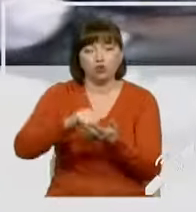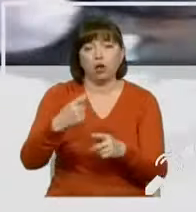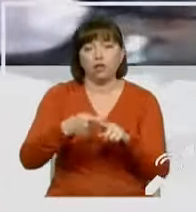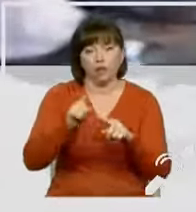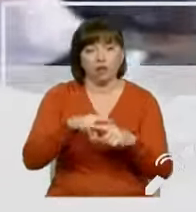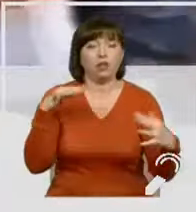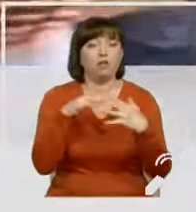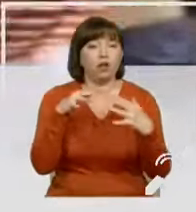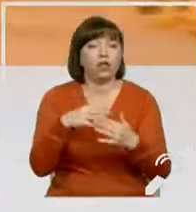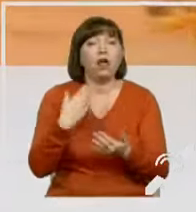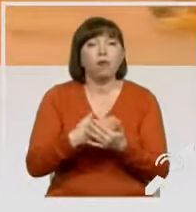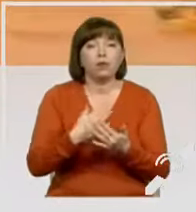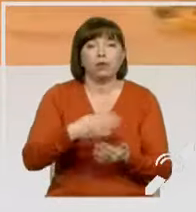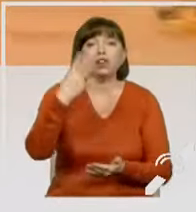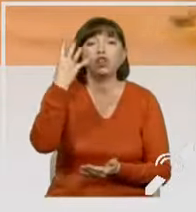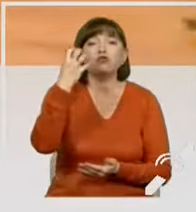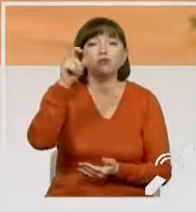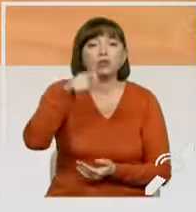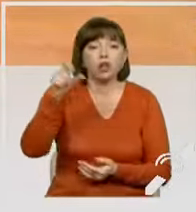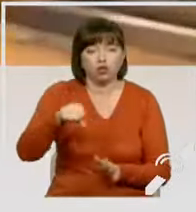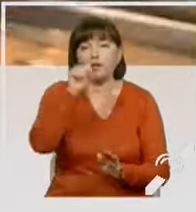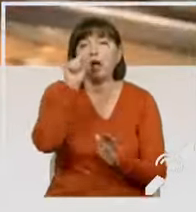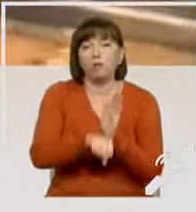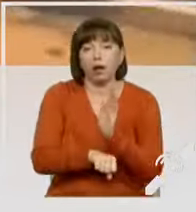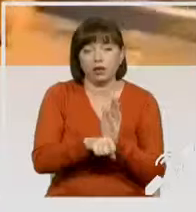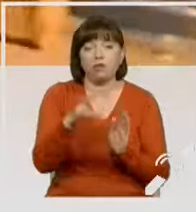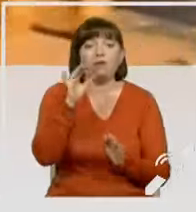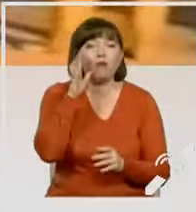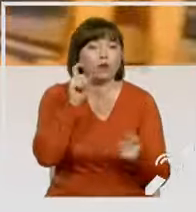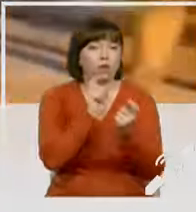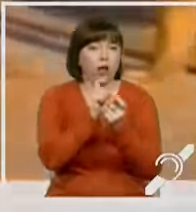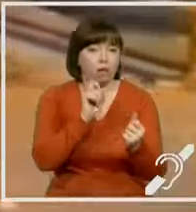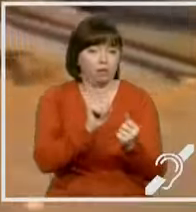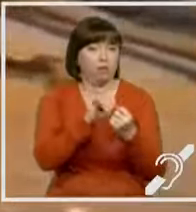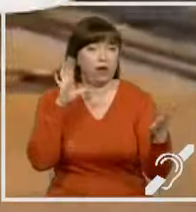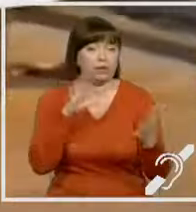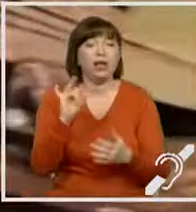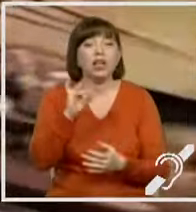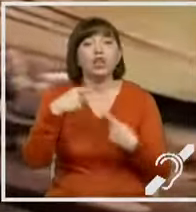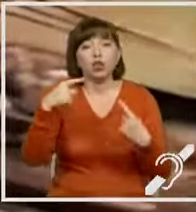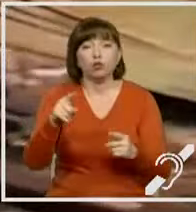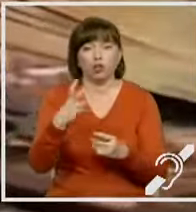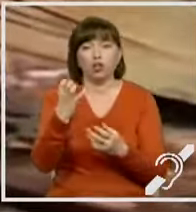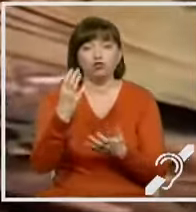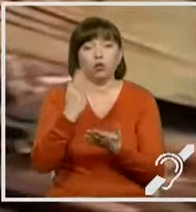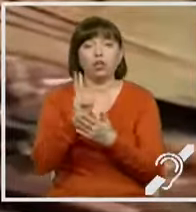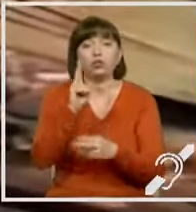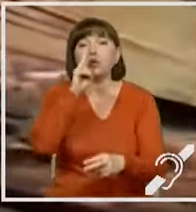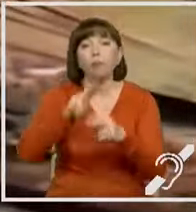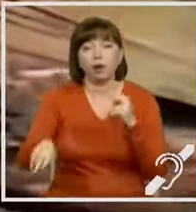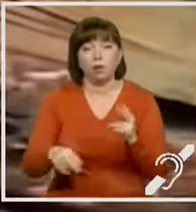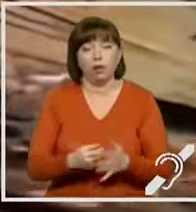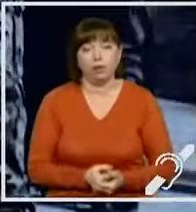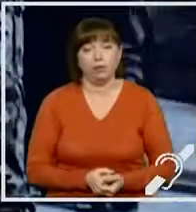de la Nistru. Aproape 400 de persoane și-au pierdut viața în timpul luptelor, iar alte 10 sunt date dispărute.